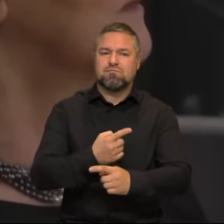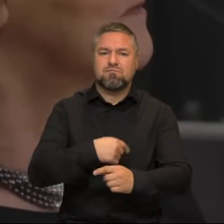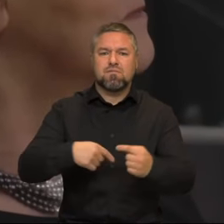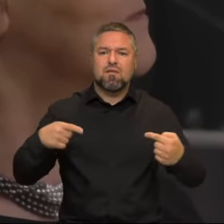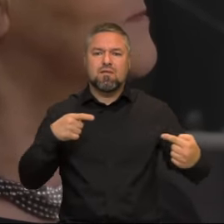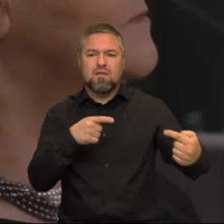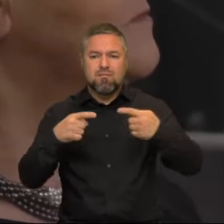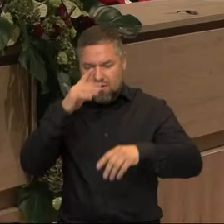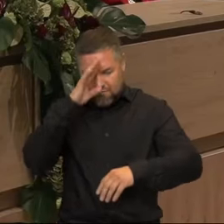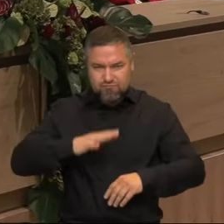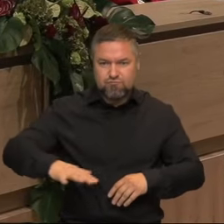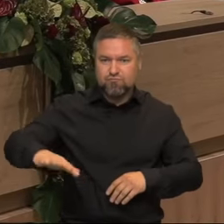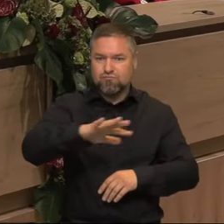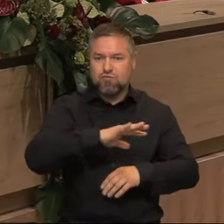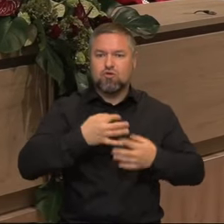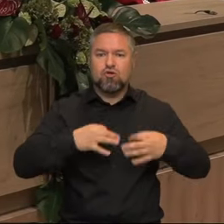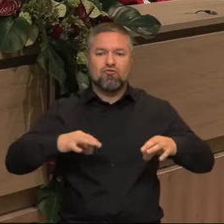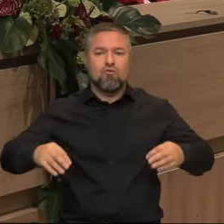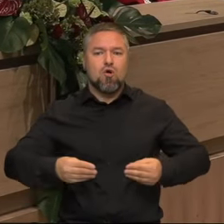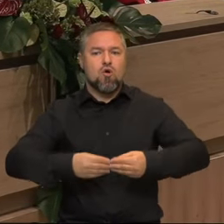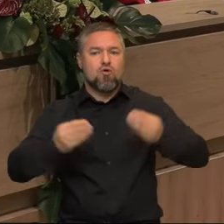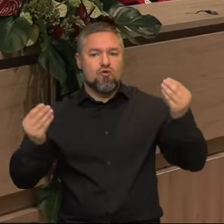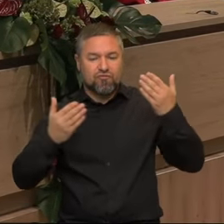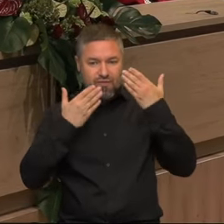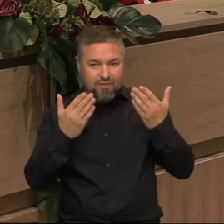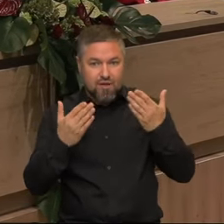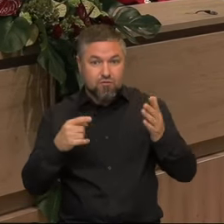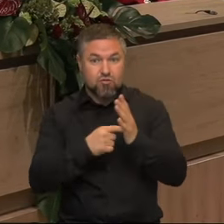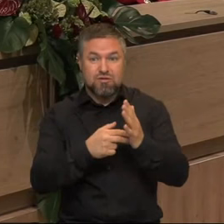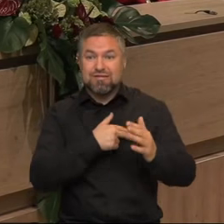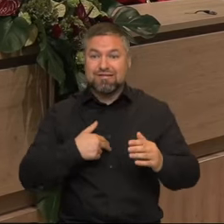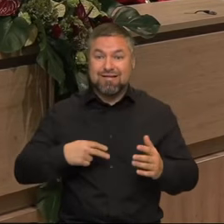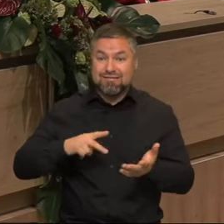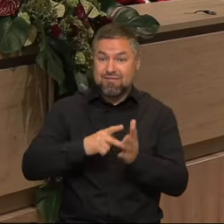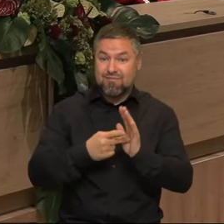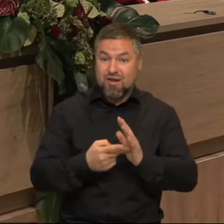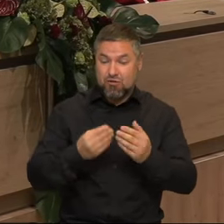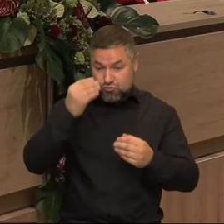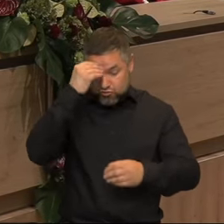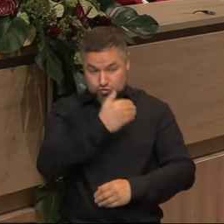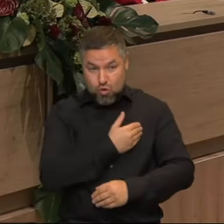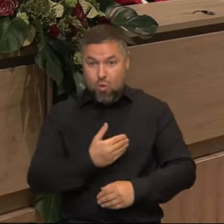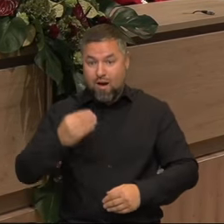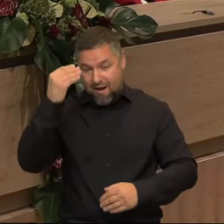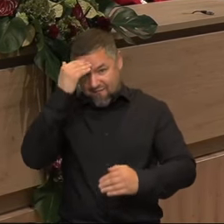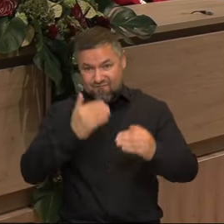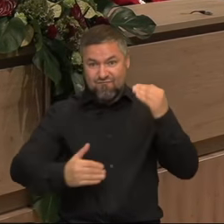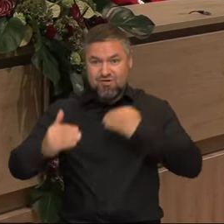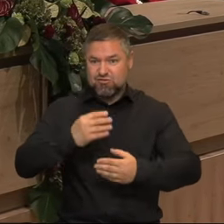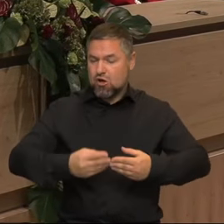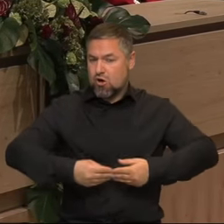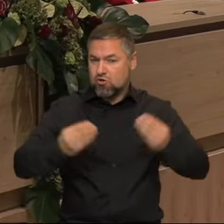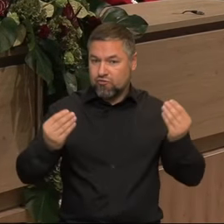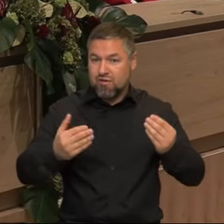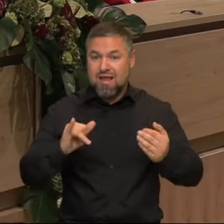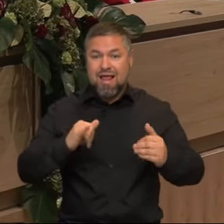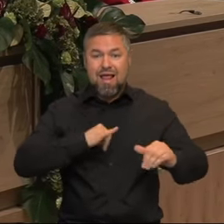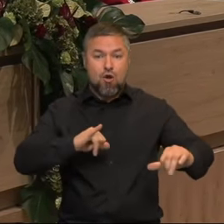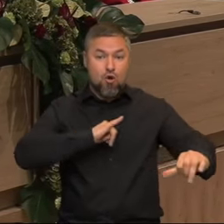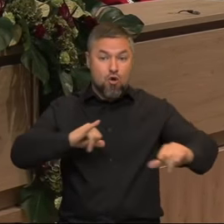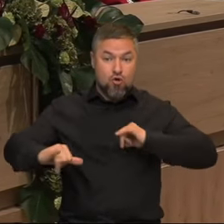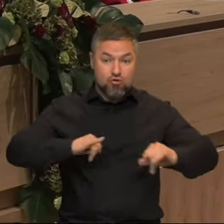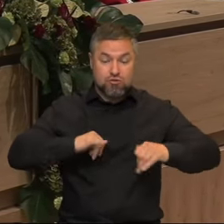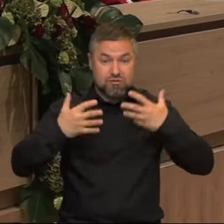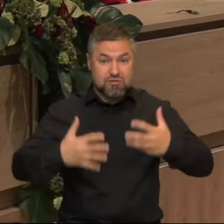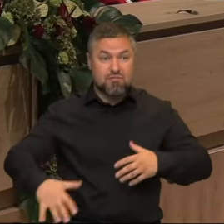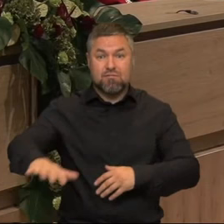uczelniach i zapewnienia swobodnego rozwoju nauki. To element naszej wizji rozwoju szkolnictwa wyższego. Jako rząd chcemy, aby